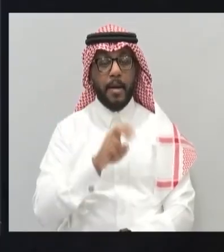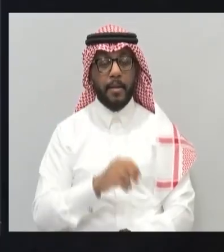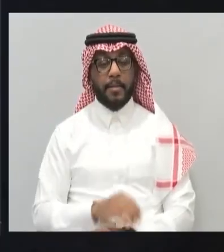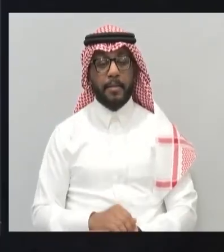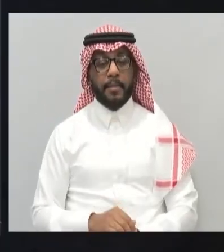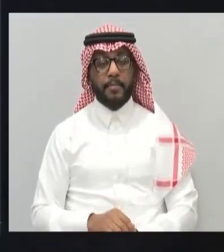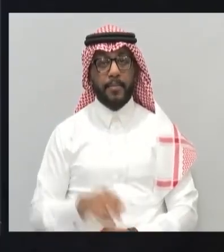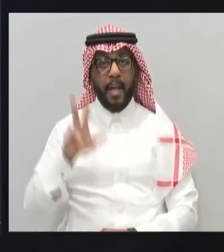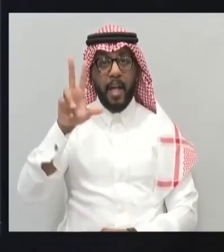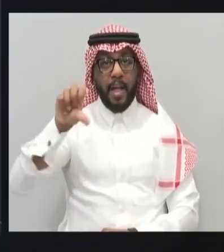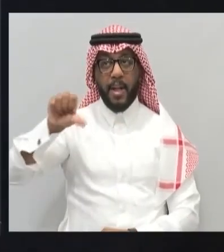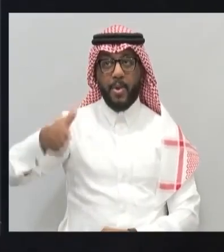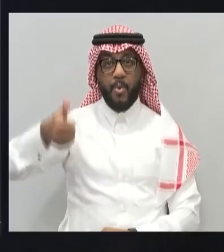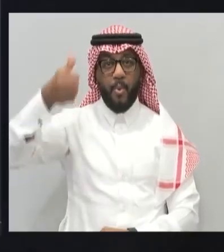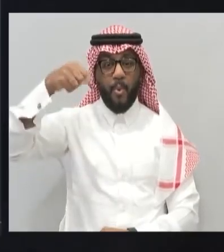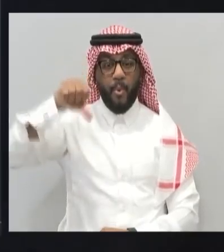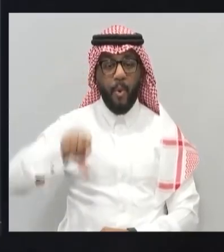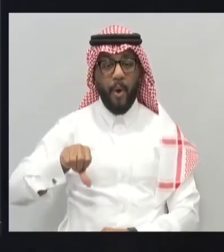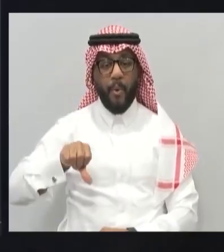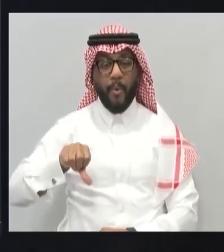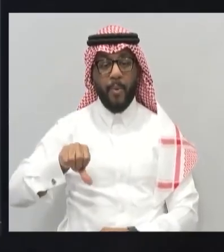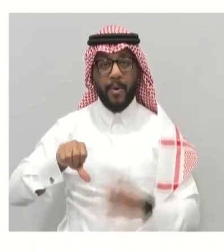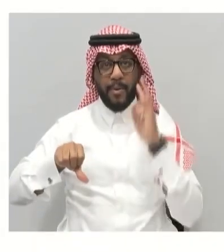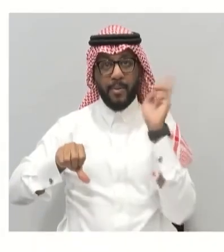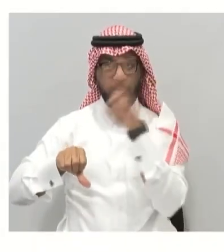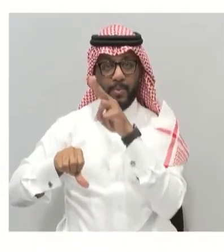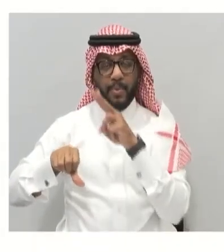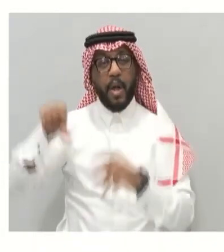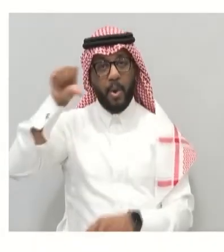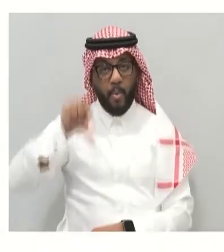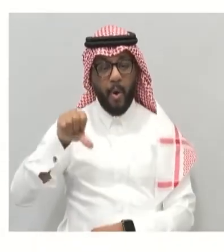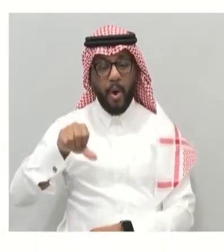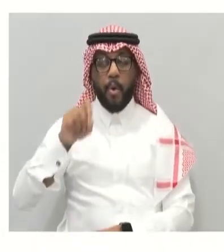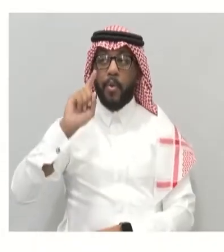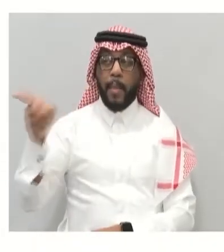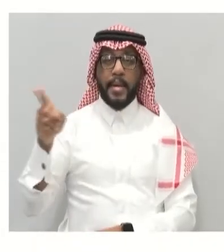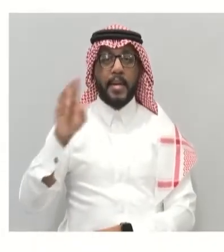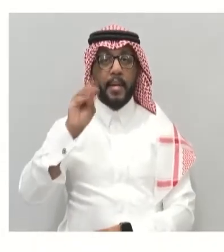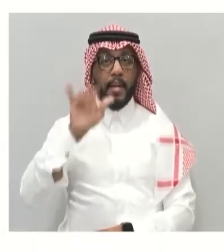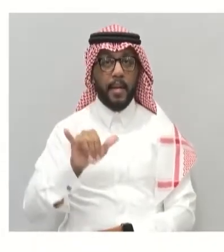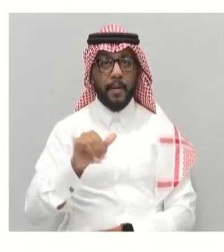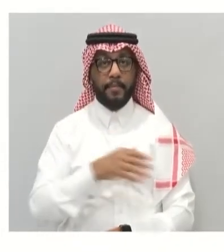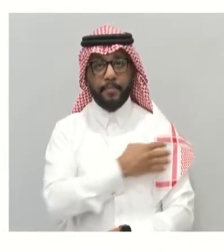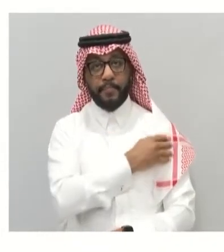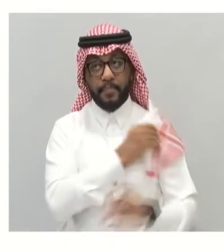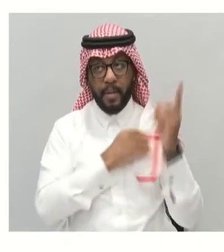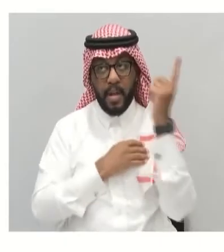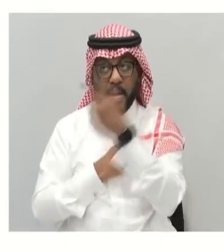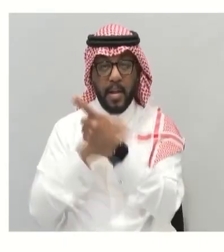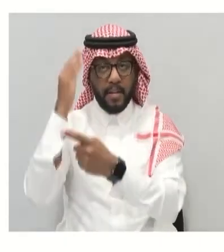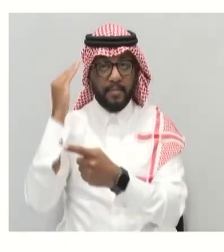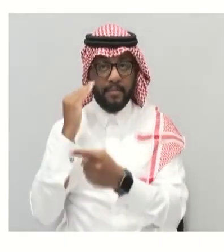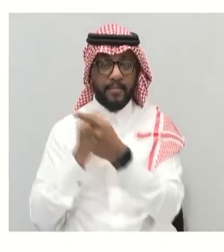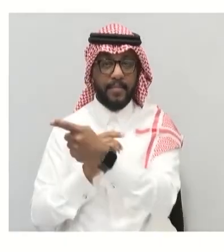ان وهنا الواو والضمير هي الواو هذه والضمير هي هنا ارتبطت الجمله